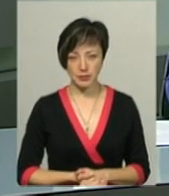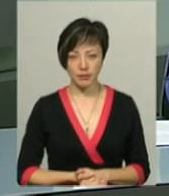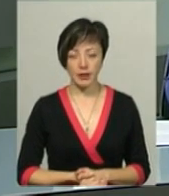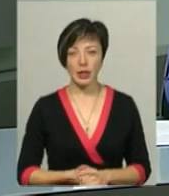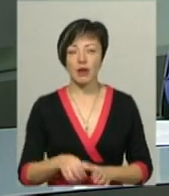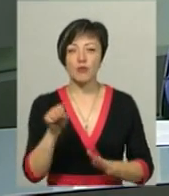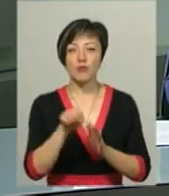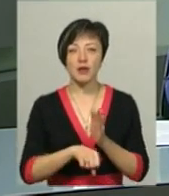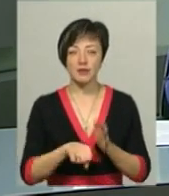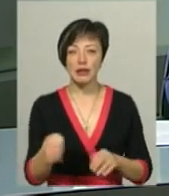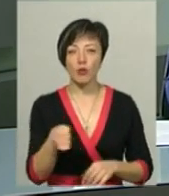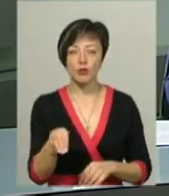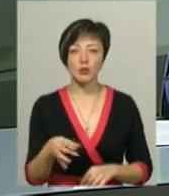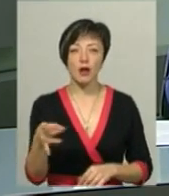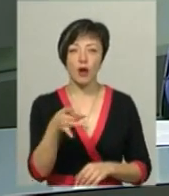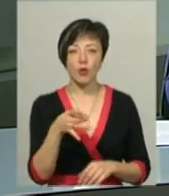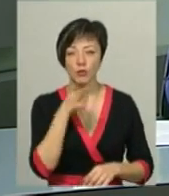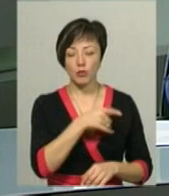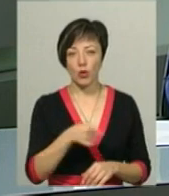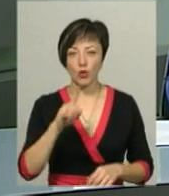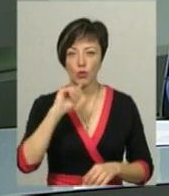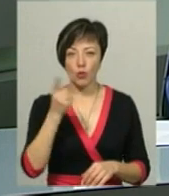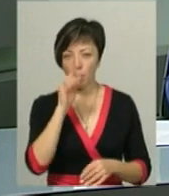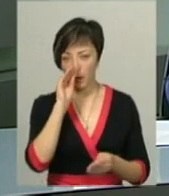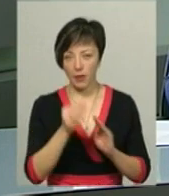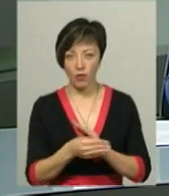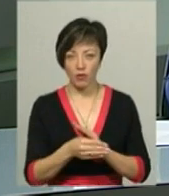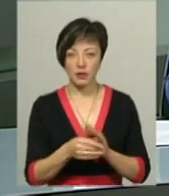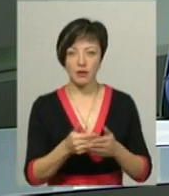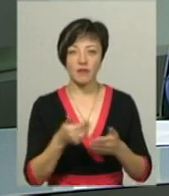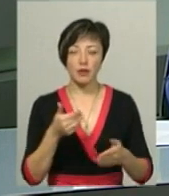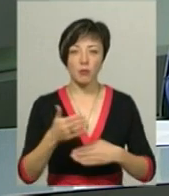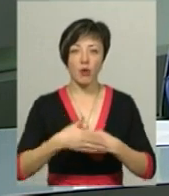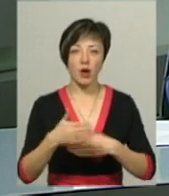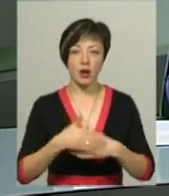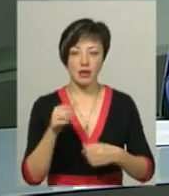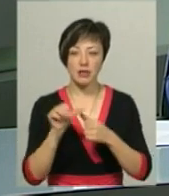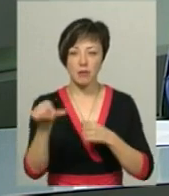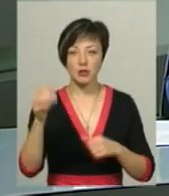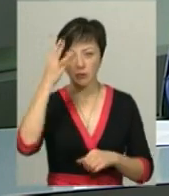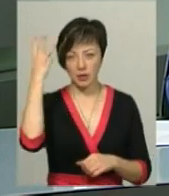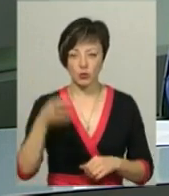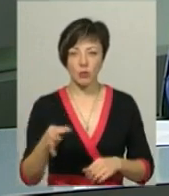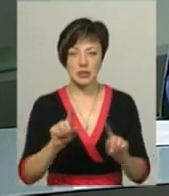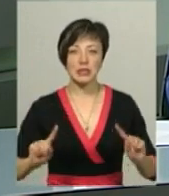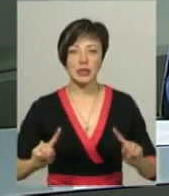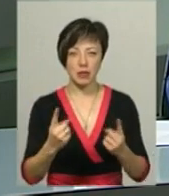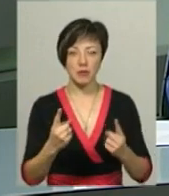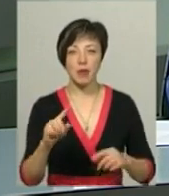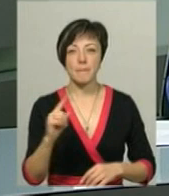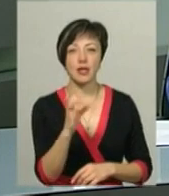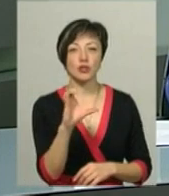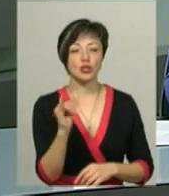Вбивцю з Теофіпольського району, який протягом року переховувався від покарання за межами Хмельницької області, затримали